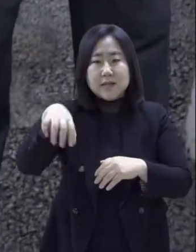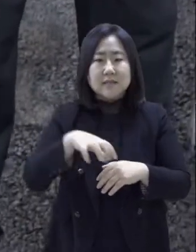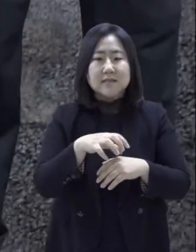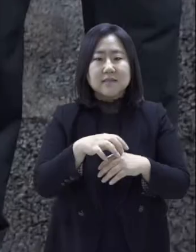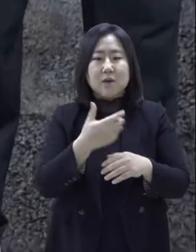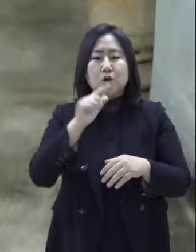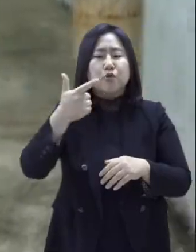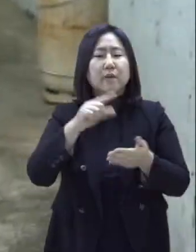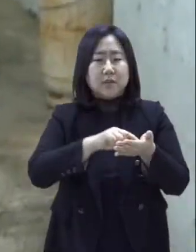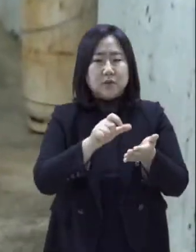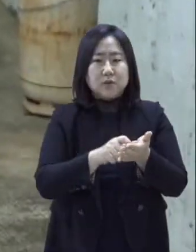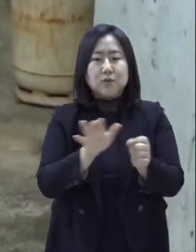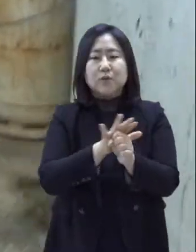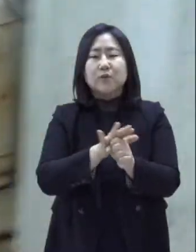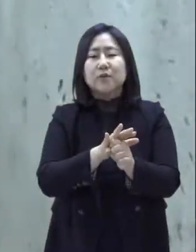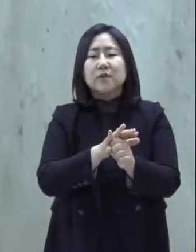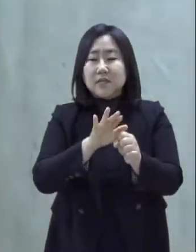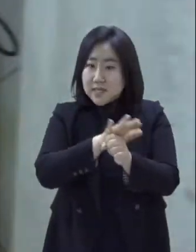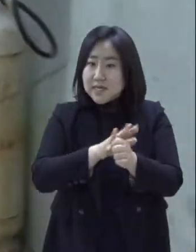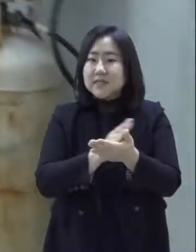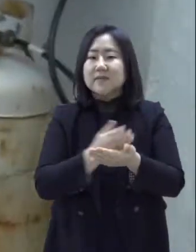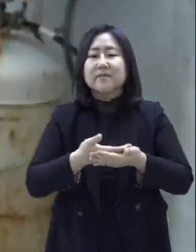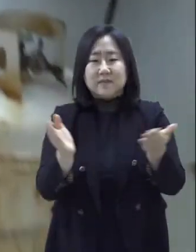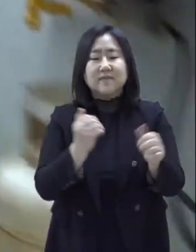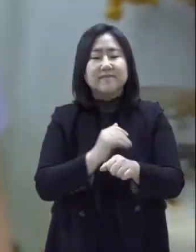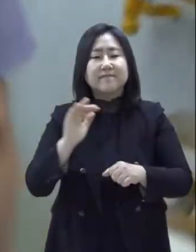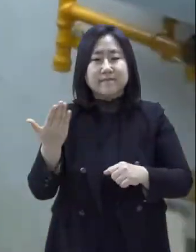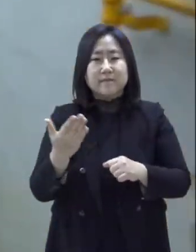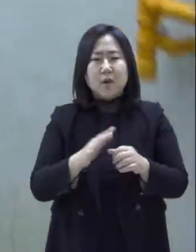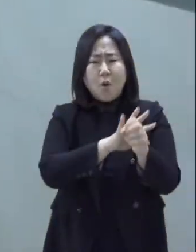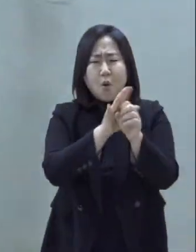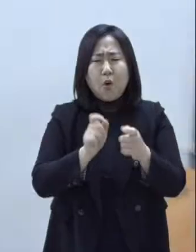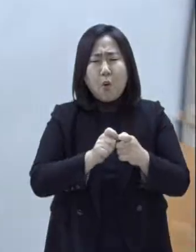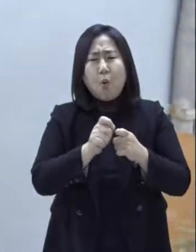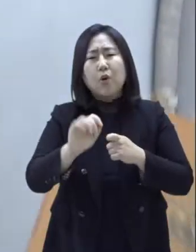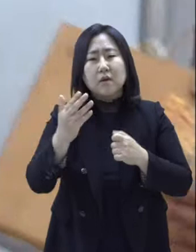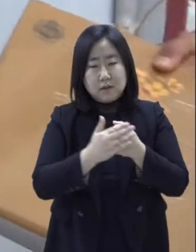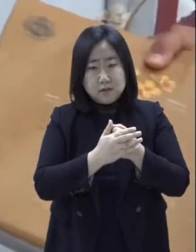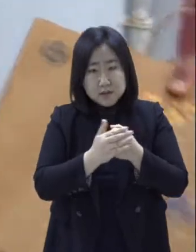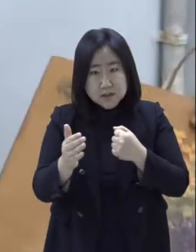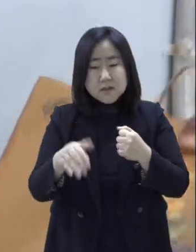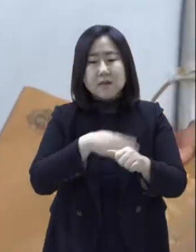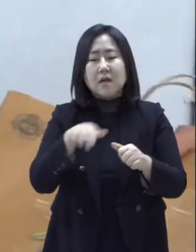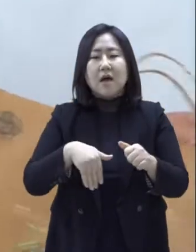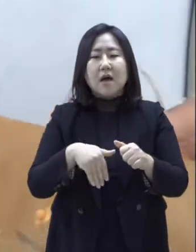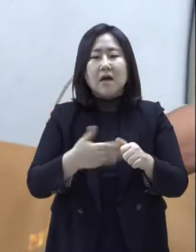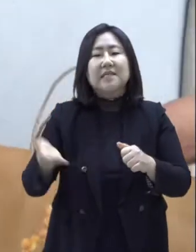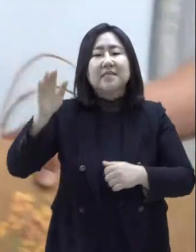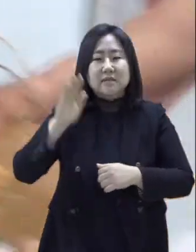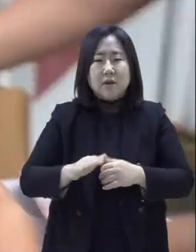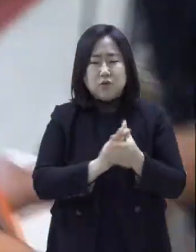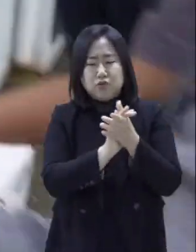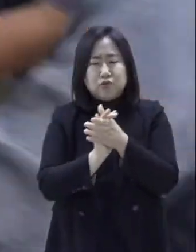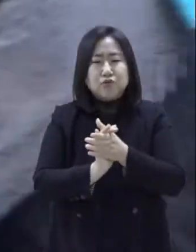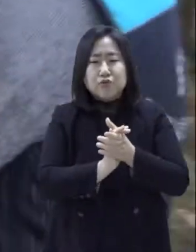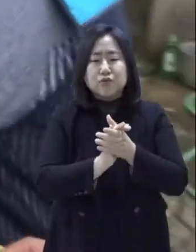행복나눔 사랑꾸러미를 전달하기도 했습니다. 코로나19가 장기화되고 있는 상황에도 서귀포 시민 모두가 훈훈한